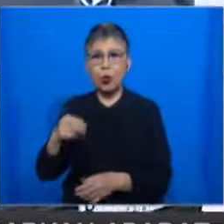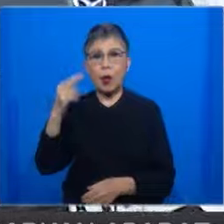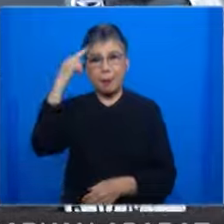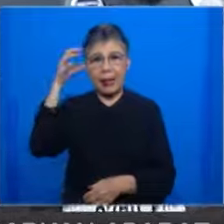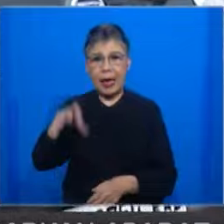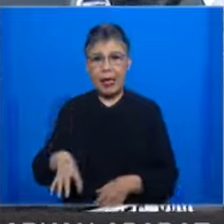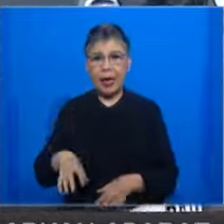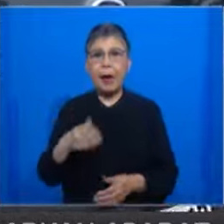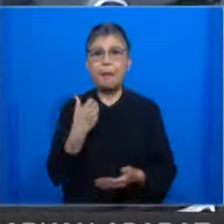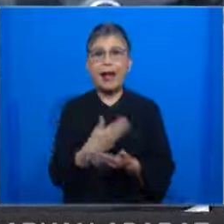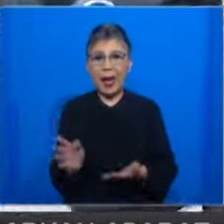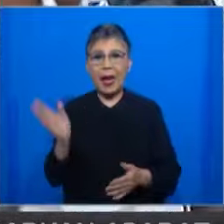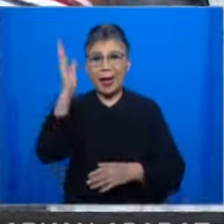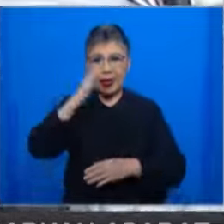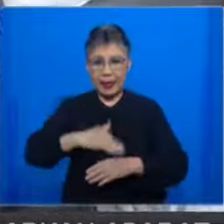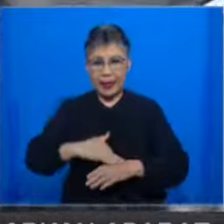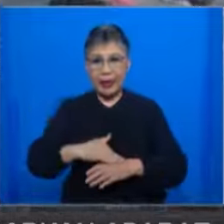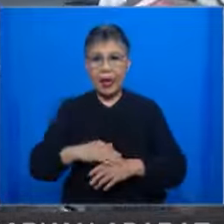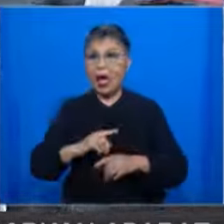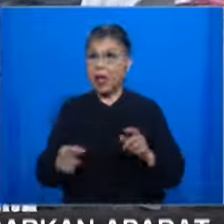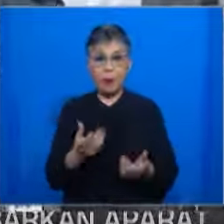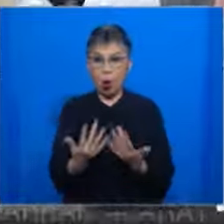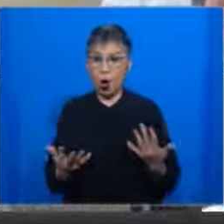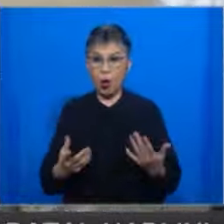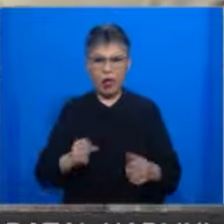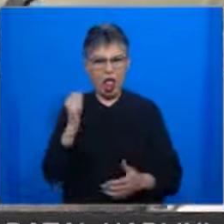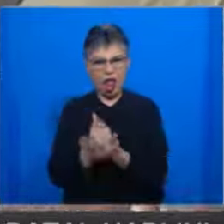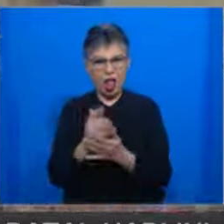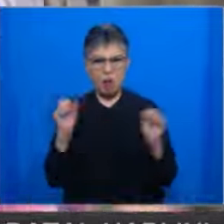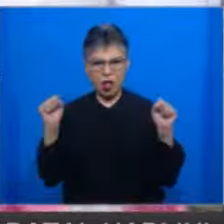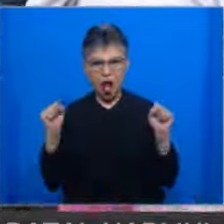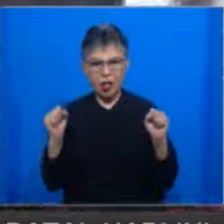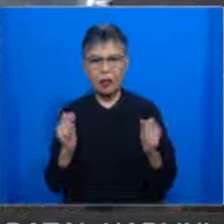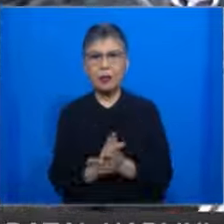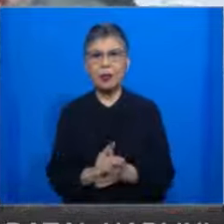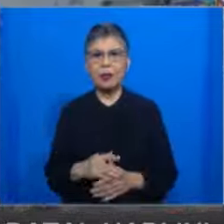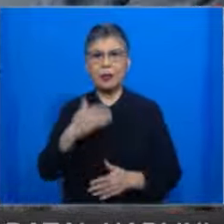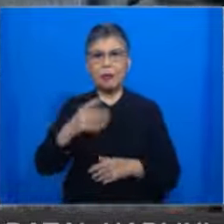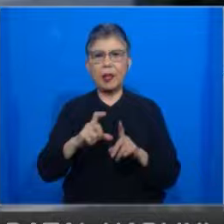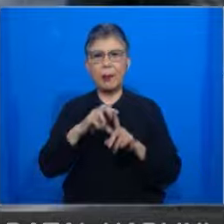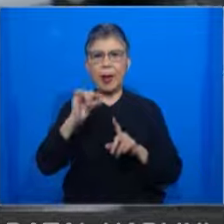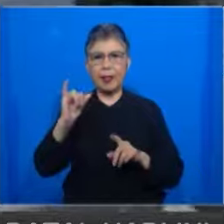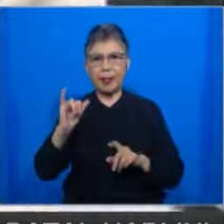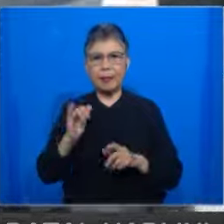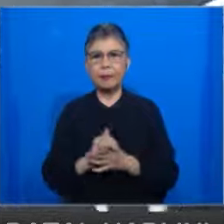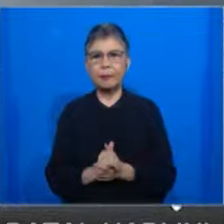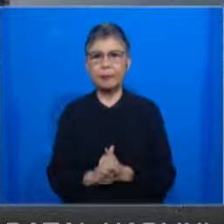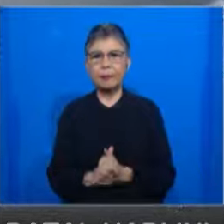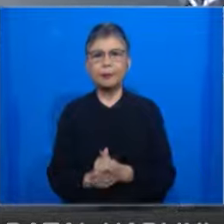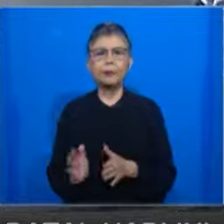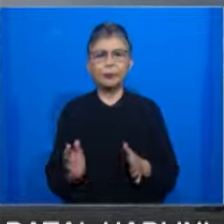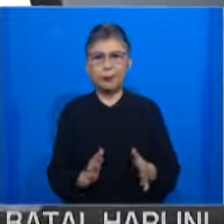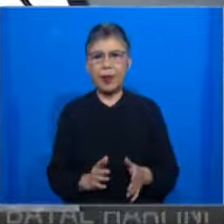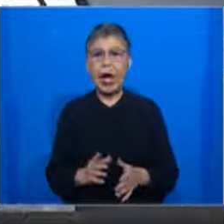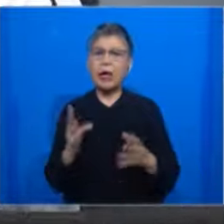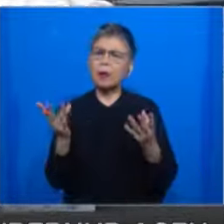dilakukan, tapi para peserta aksi masih tetap bertahan di depan gedung DPR RI. Tentu